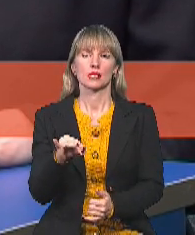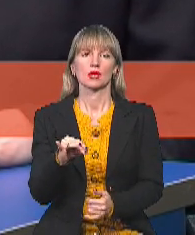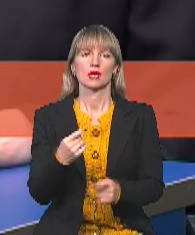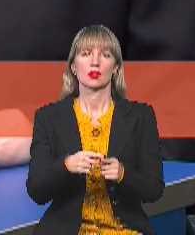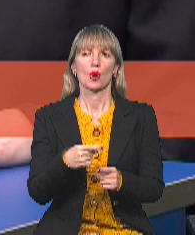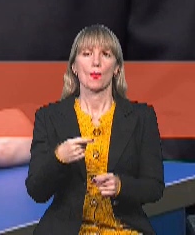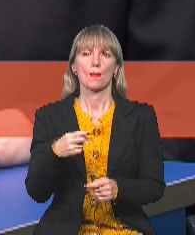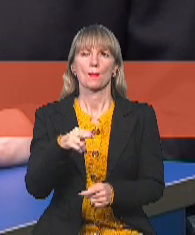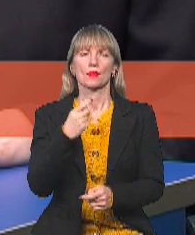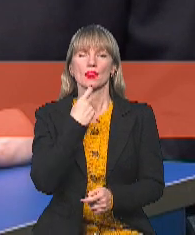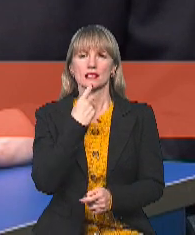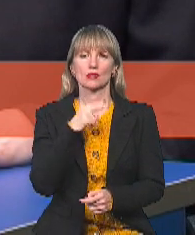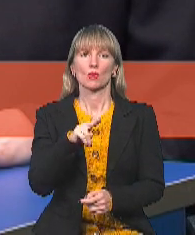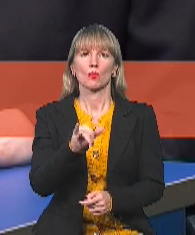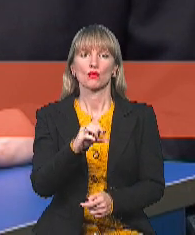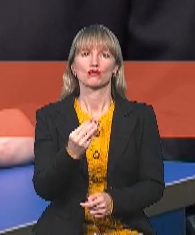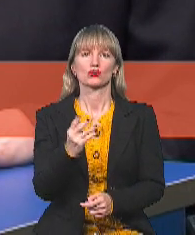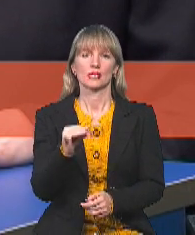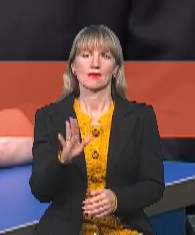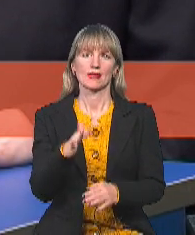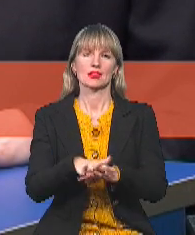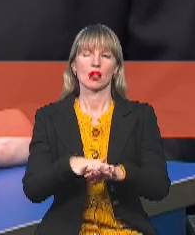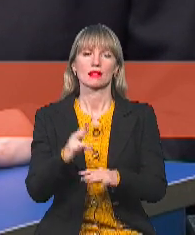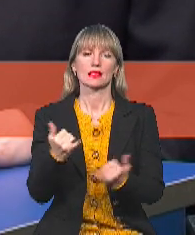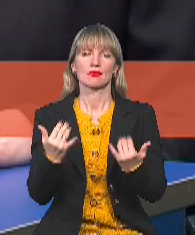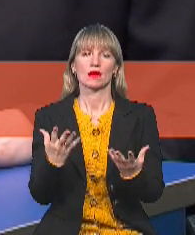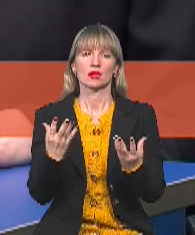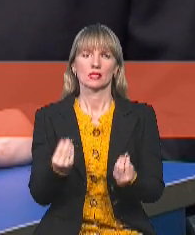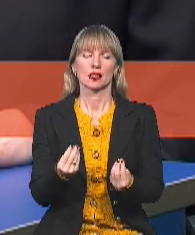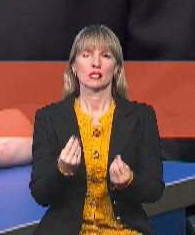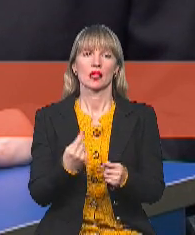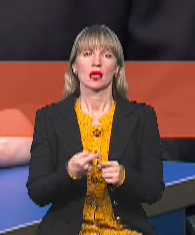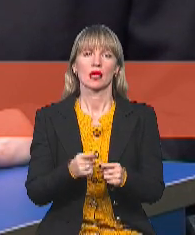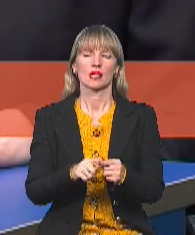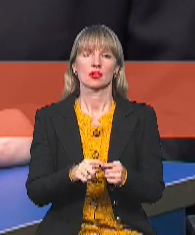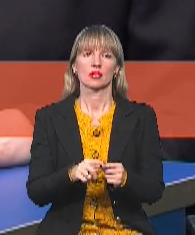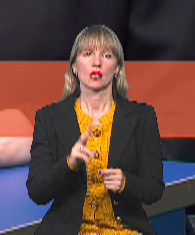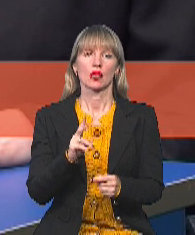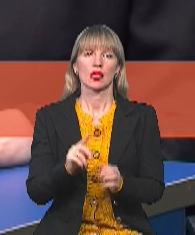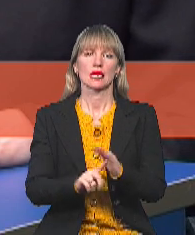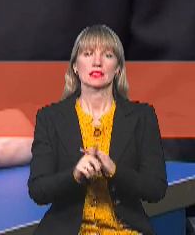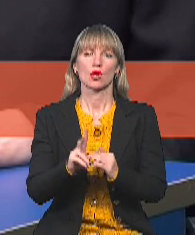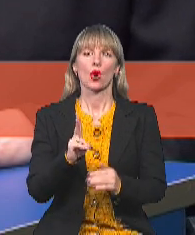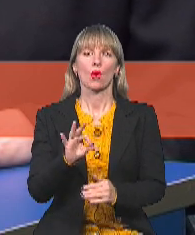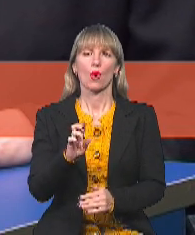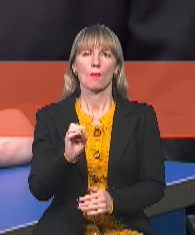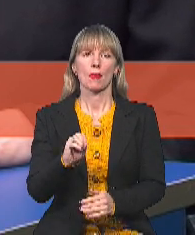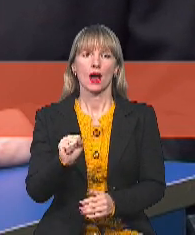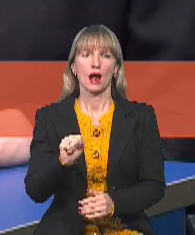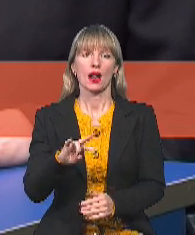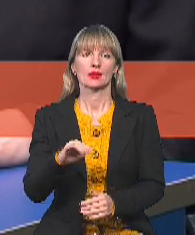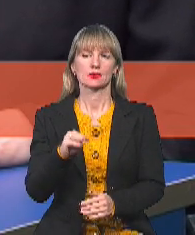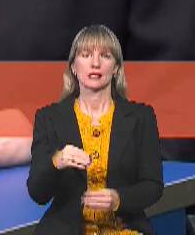пушки там і так далі в народі. От, на сьогоднішній день, ну, це кобальтові апарати з істочником кобальта, який дає радіоактивне